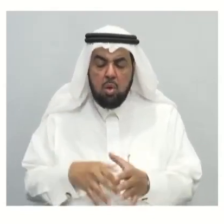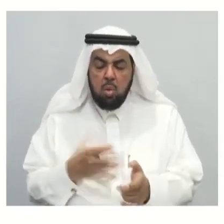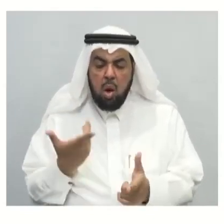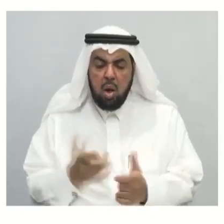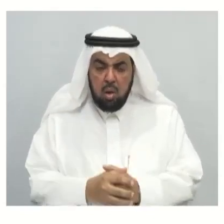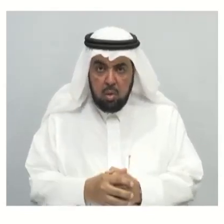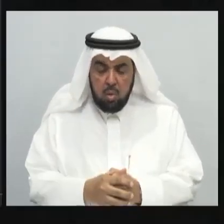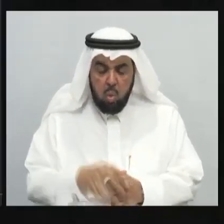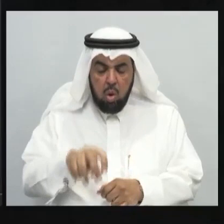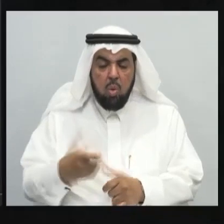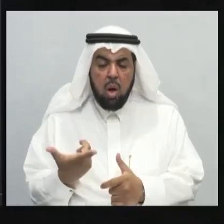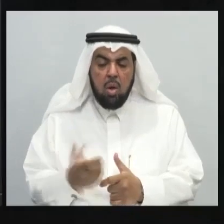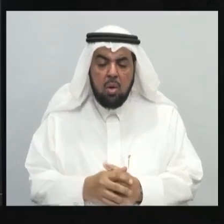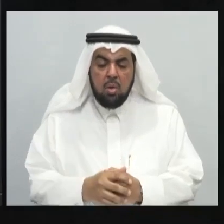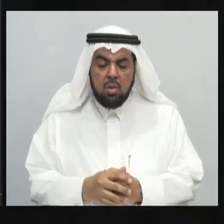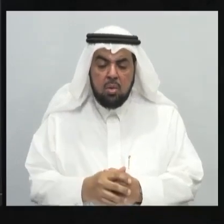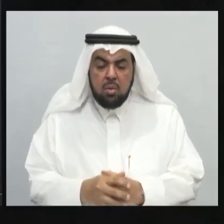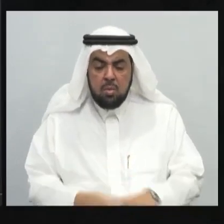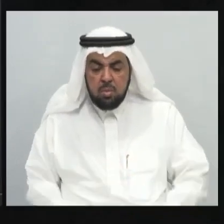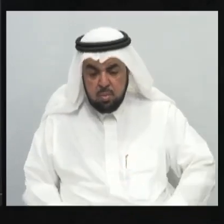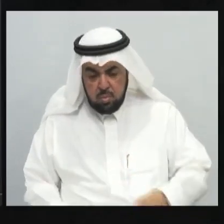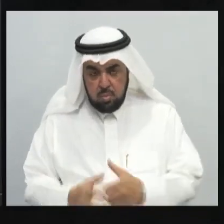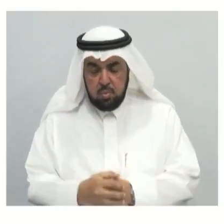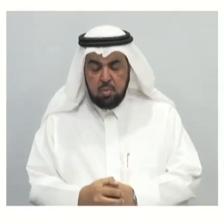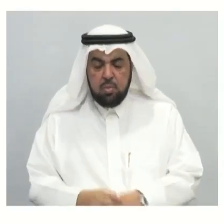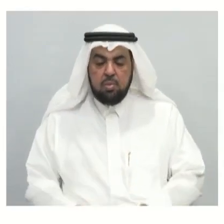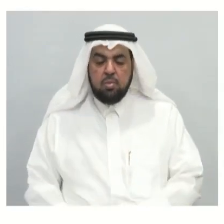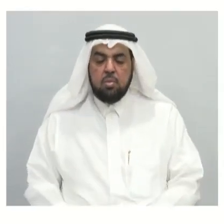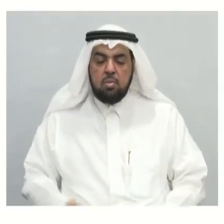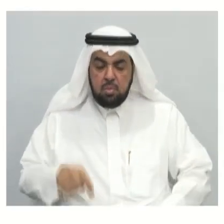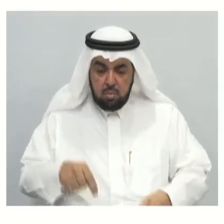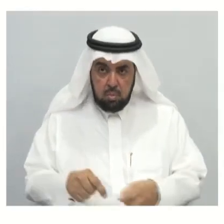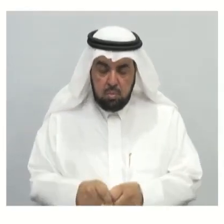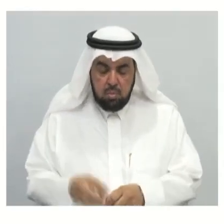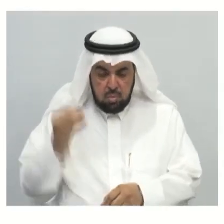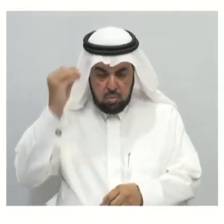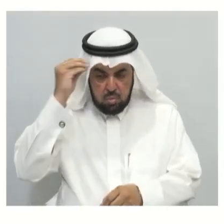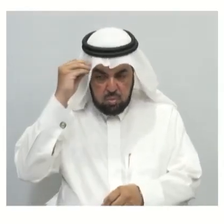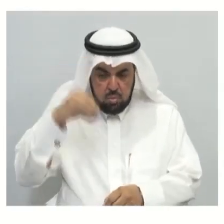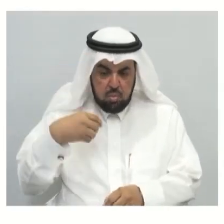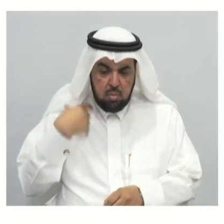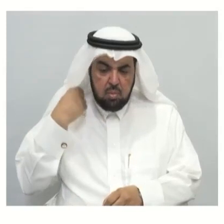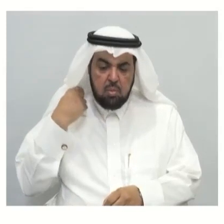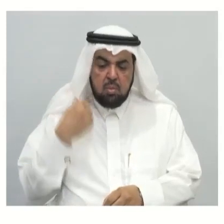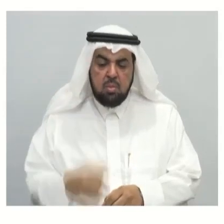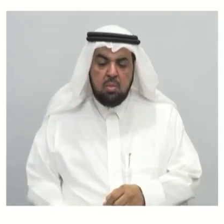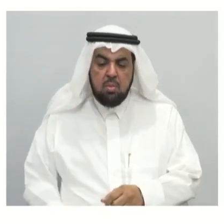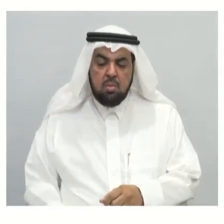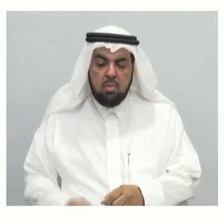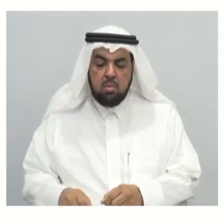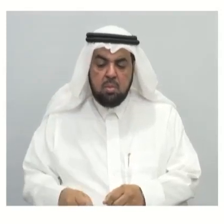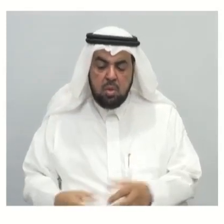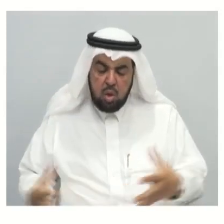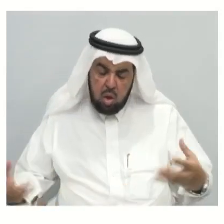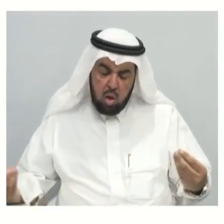اين يقع مقر الجامعه العربيه هذا ما سنعرفه الان تشمل